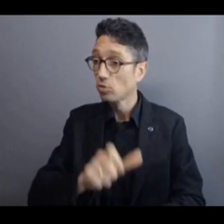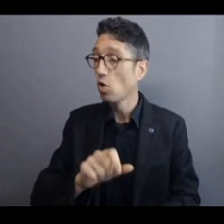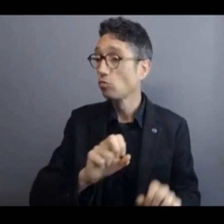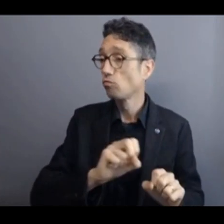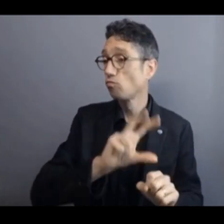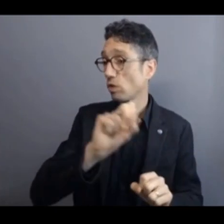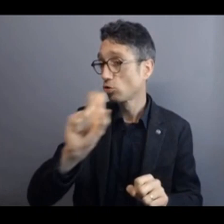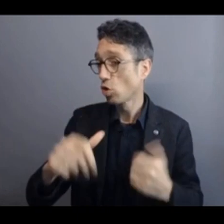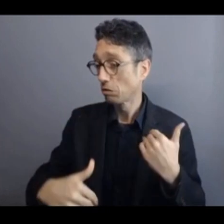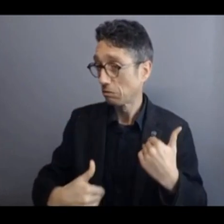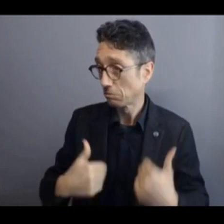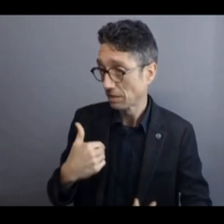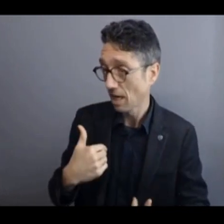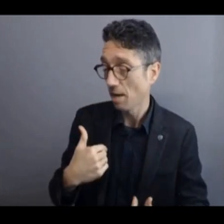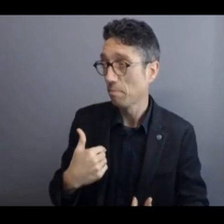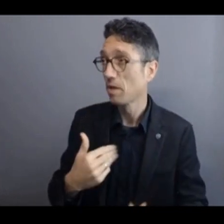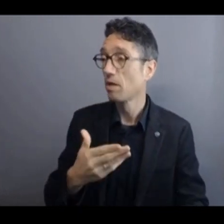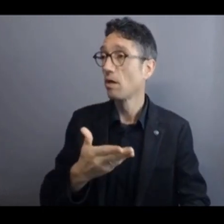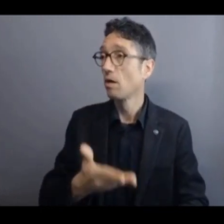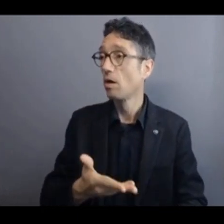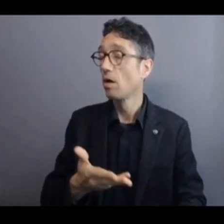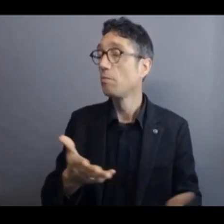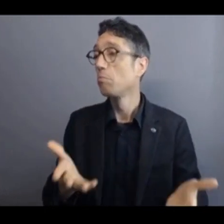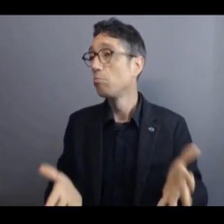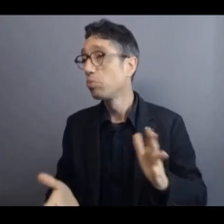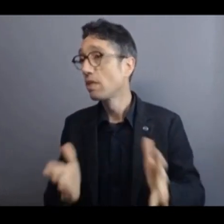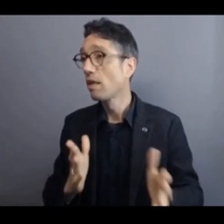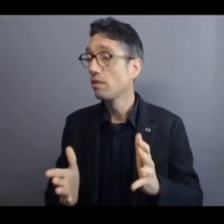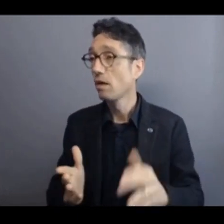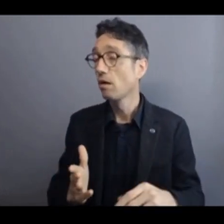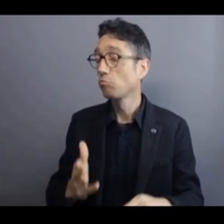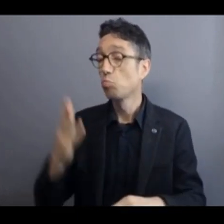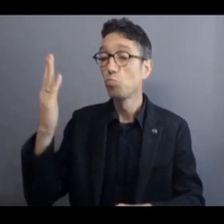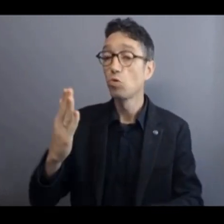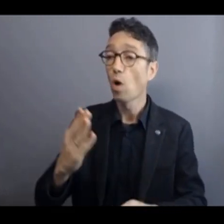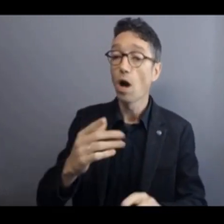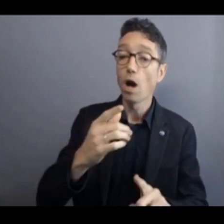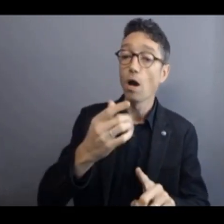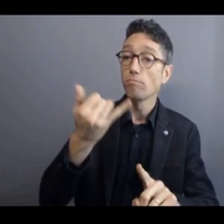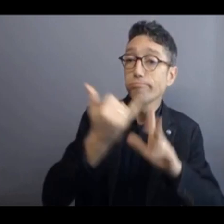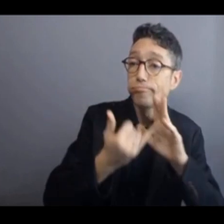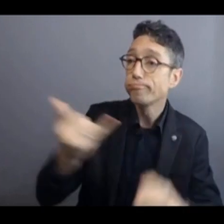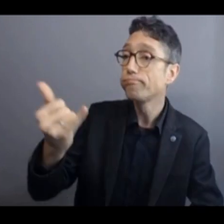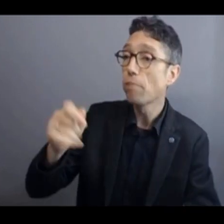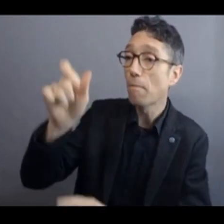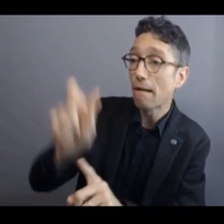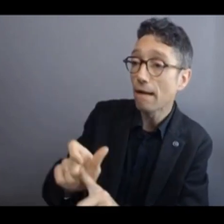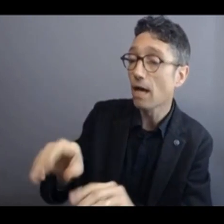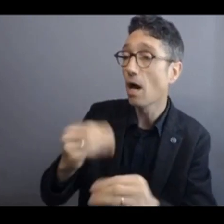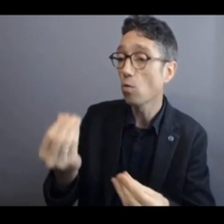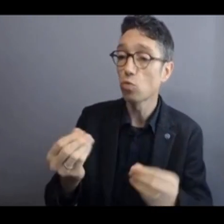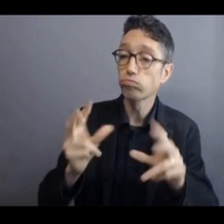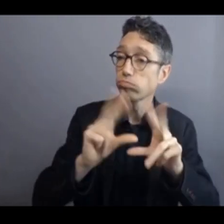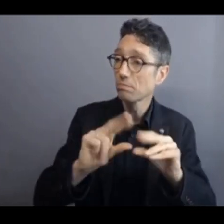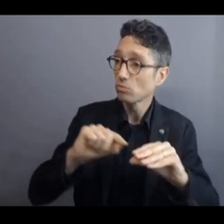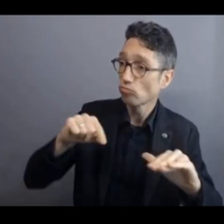de handicap qui peut-être auraient besoin de joindre quelqu'un par téléphone, ou auraient besoin qu'on leur explique d'autres dispositifs. Est-ce que, oui,